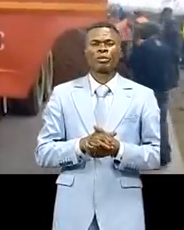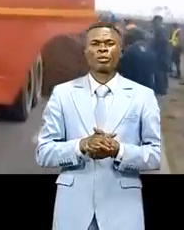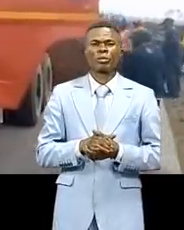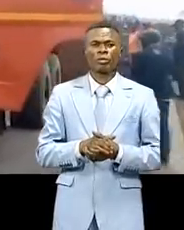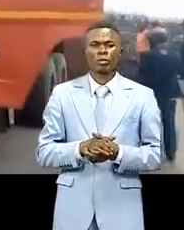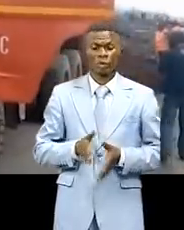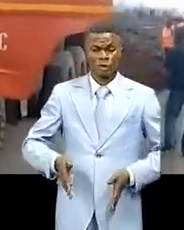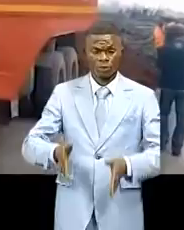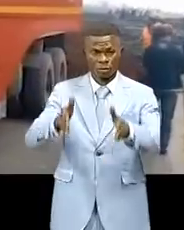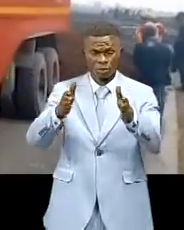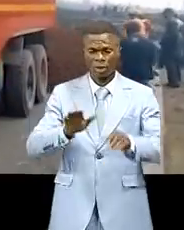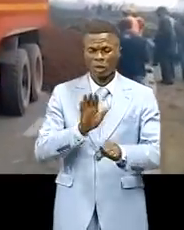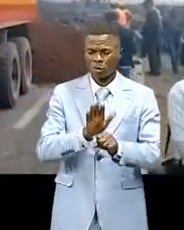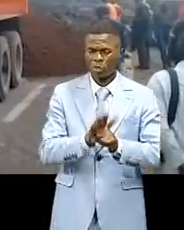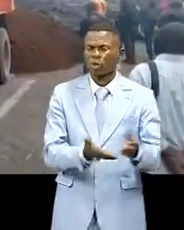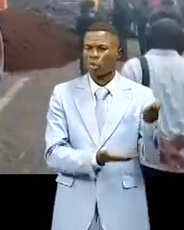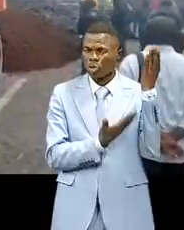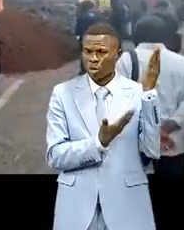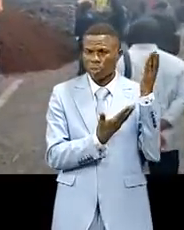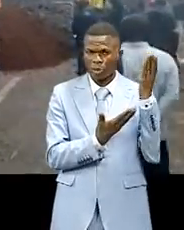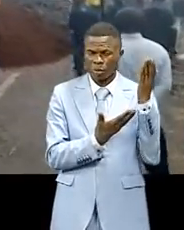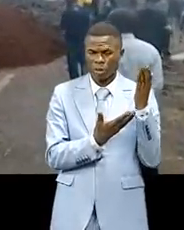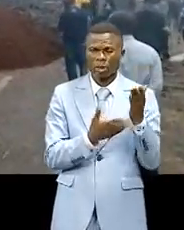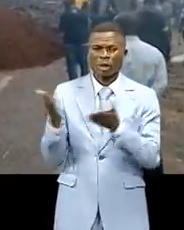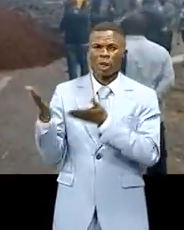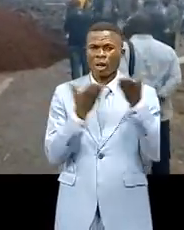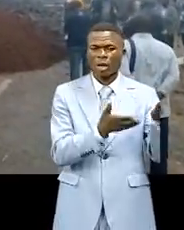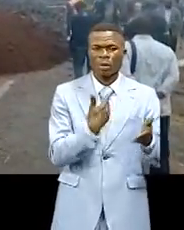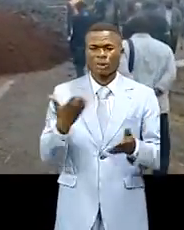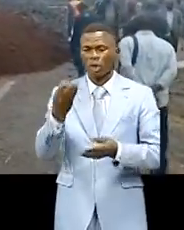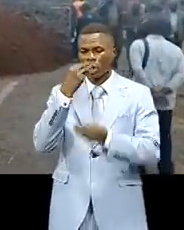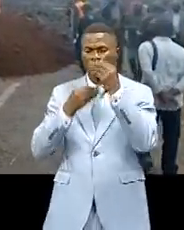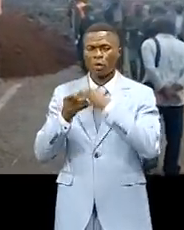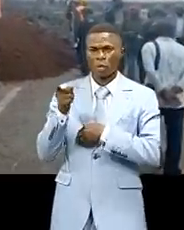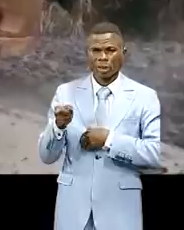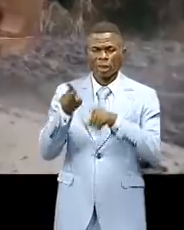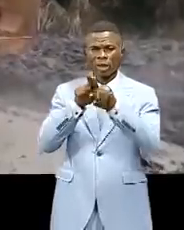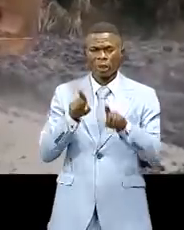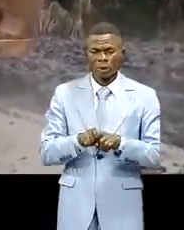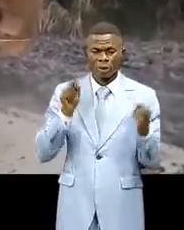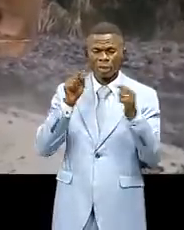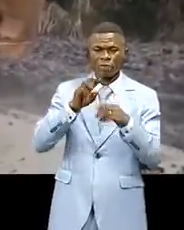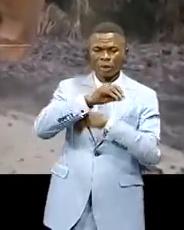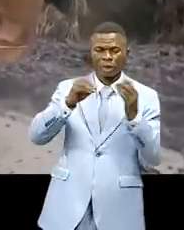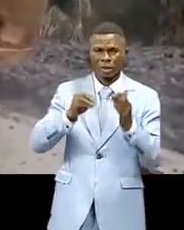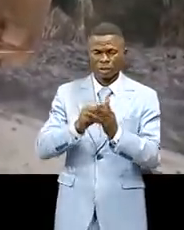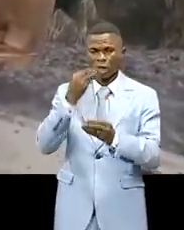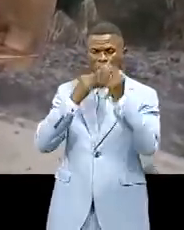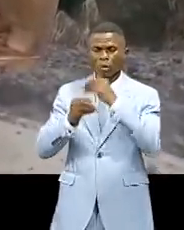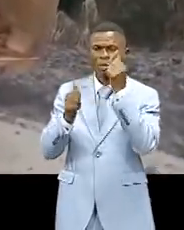cette route est d'une importance capitale dans l'approvisionnement des produits de première nécessité vers le centre de consommation